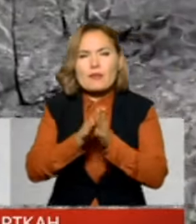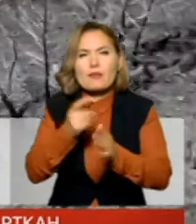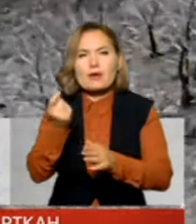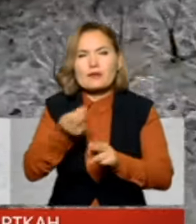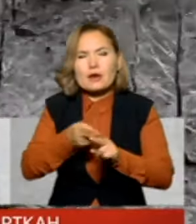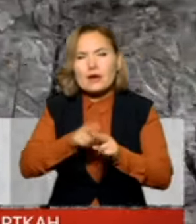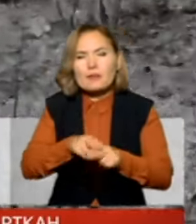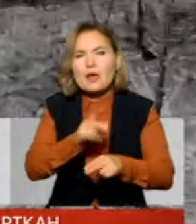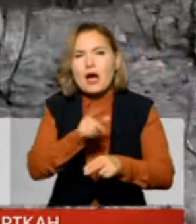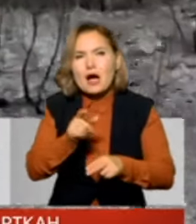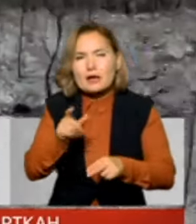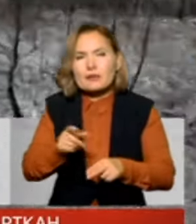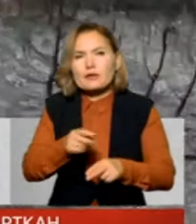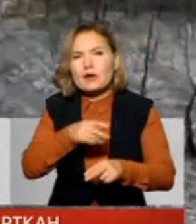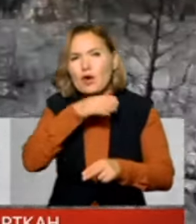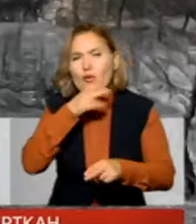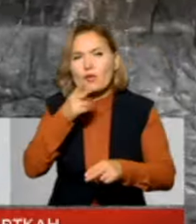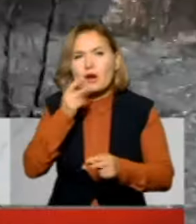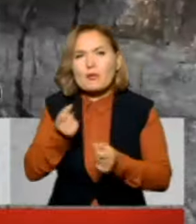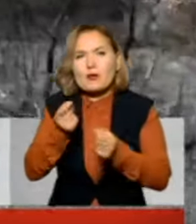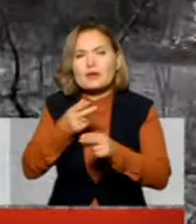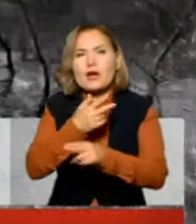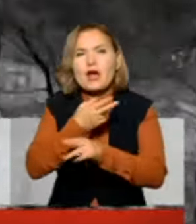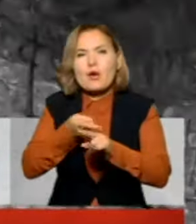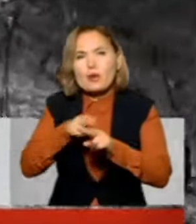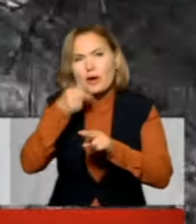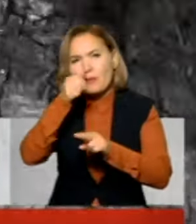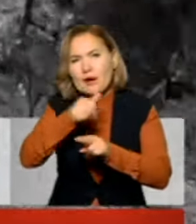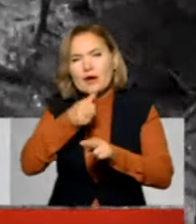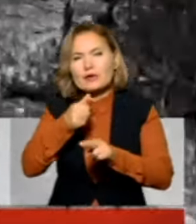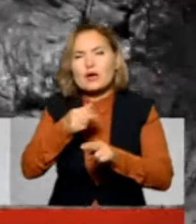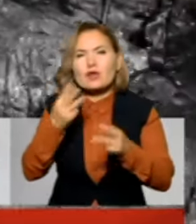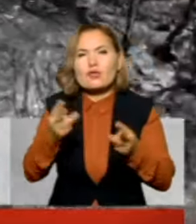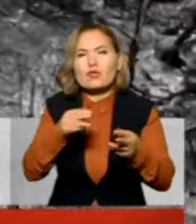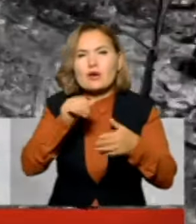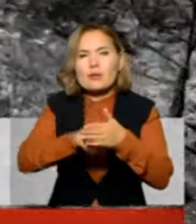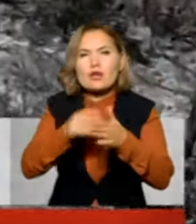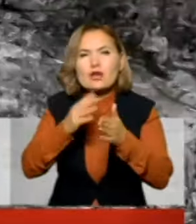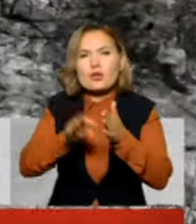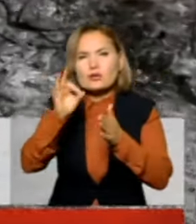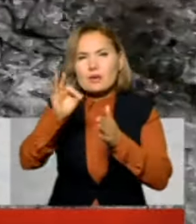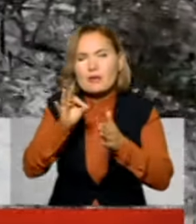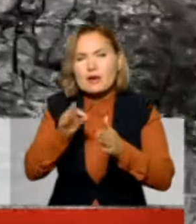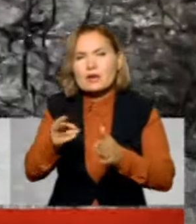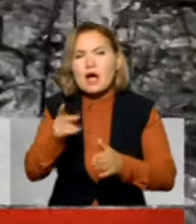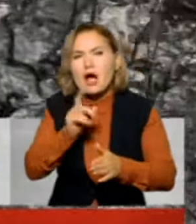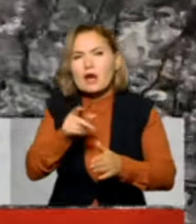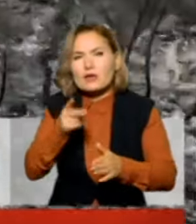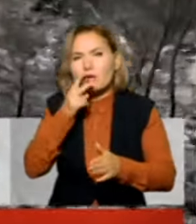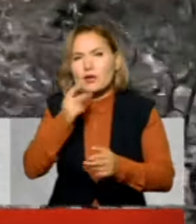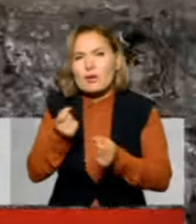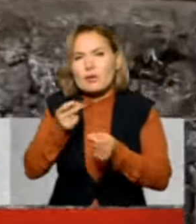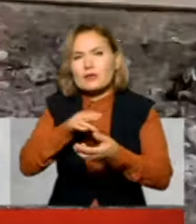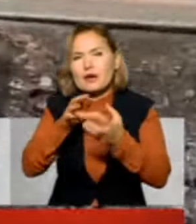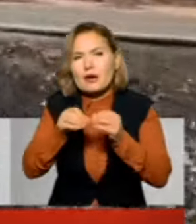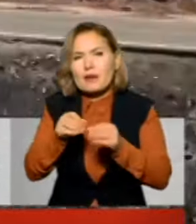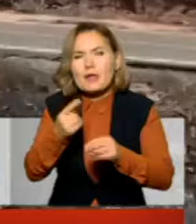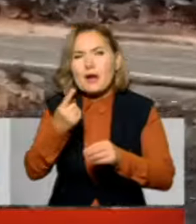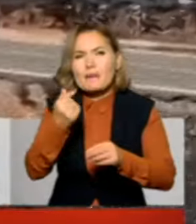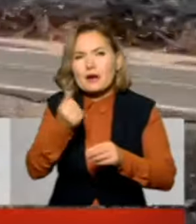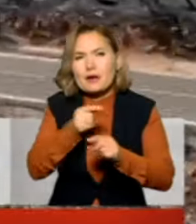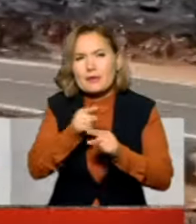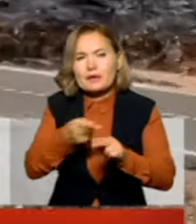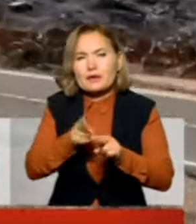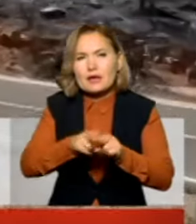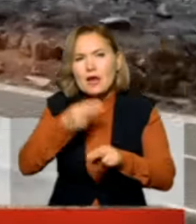адамдардың жауапкершілігі де азайған. Өткені биылғы орман өрттерінің 90% адамдардың кесірінен шыққан. Өткен бір апта ішінде орман өртіне қатысы